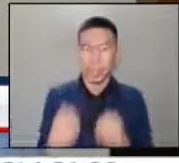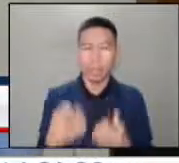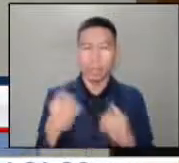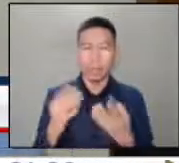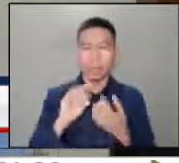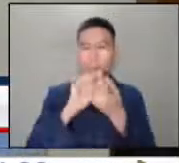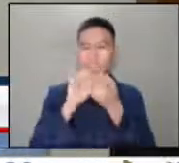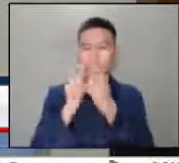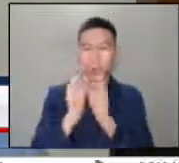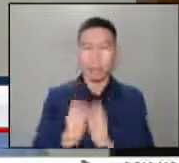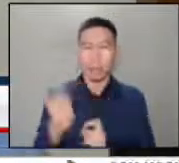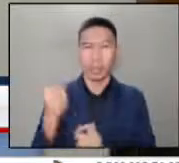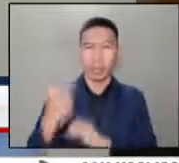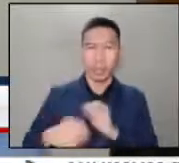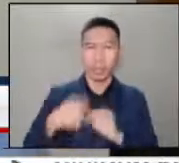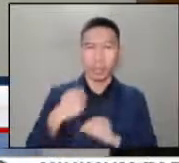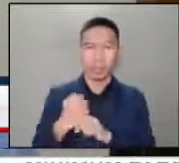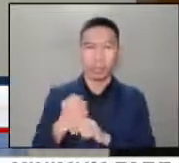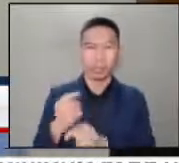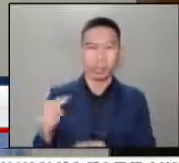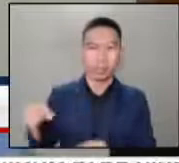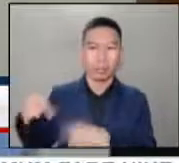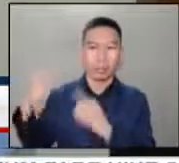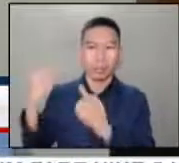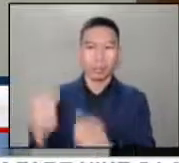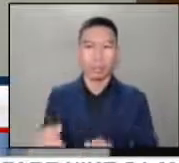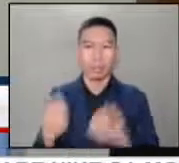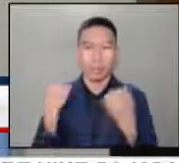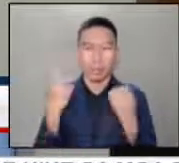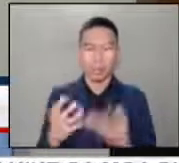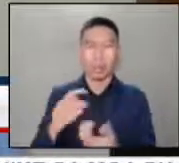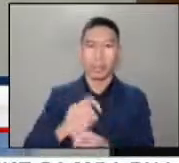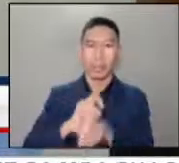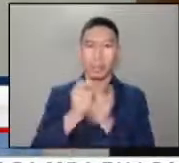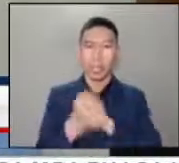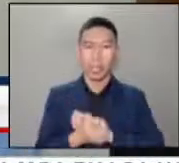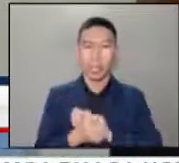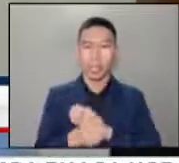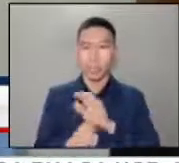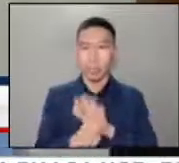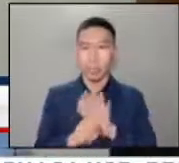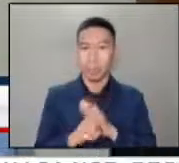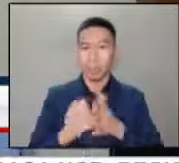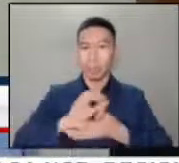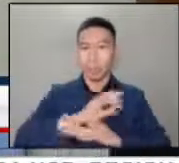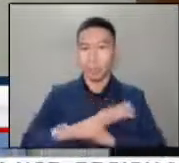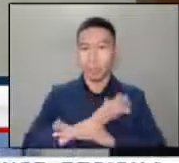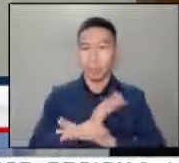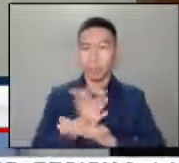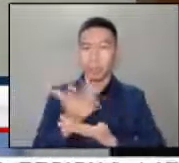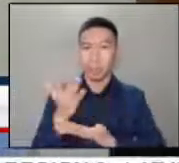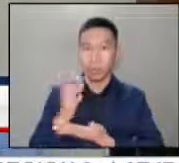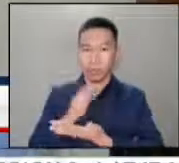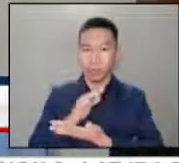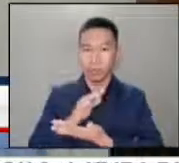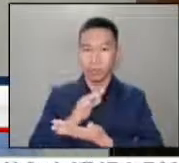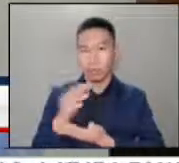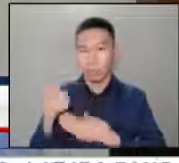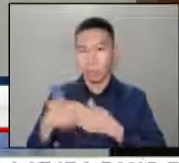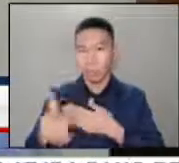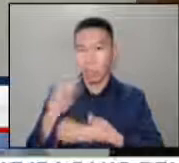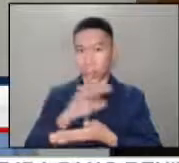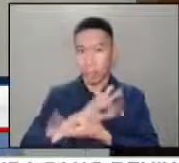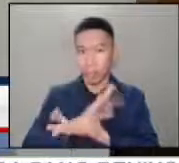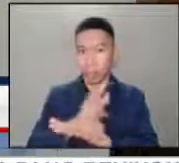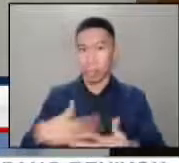past 2 years, marami pong mga nagbabago. Especially in the times of pandemic, after the pandemic, yung rate ng motivation